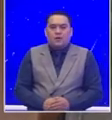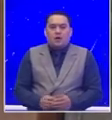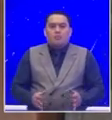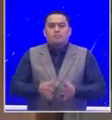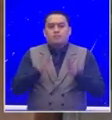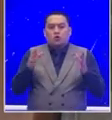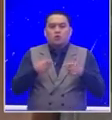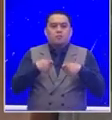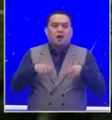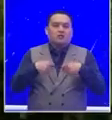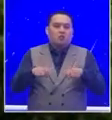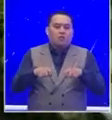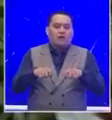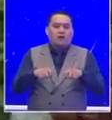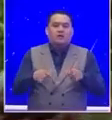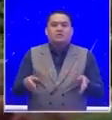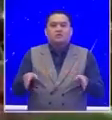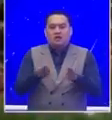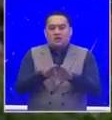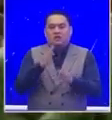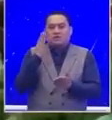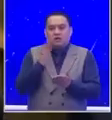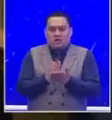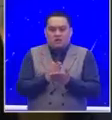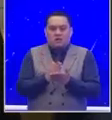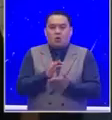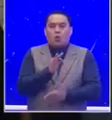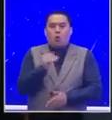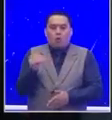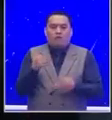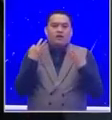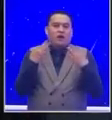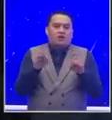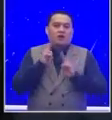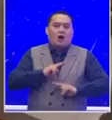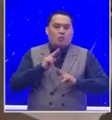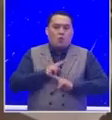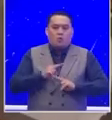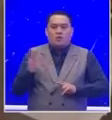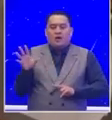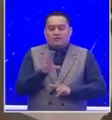большинство непродовольственных объектов все же закрыты. А те, кому официально разрешено работают, делают это